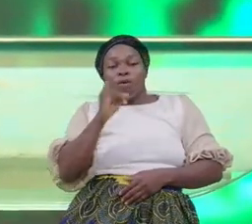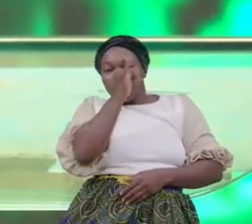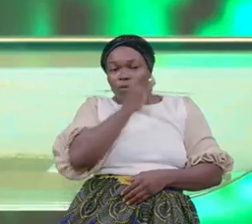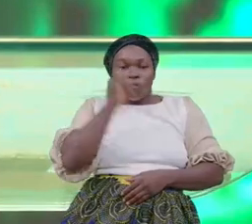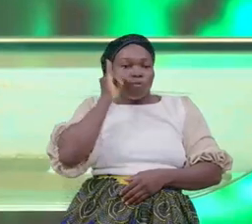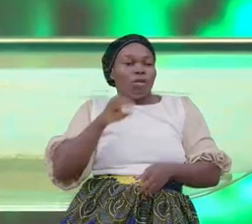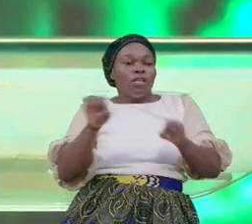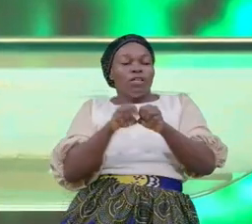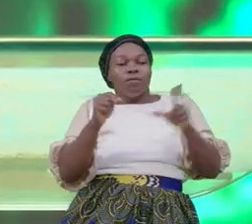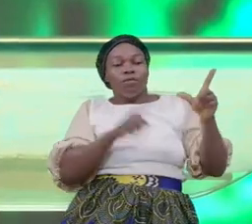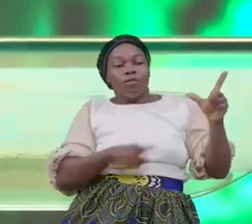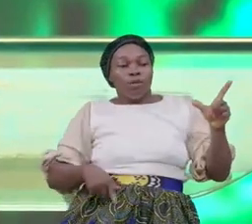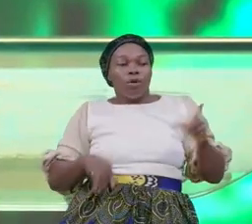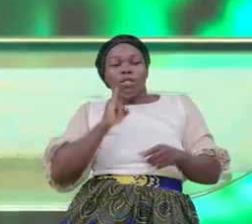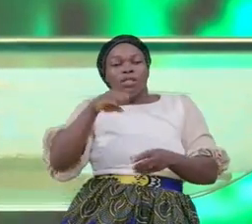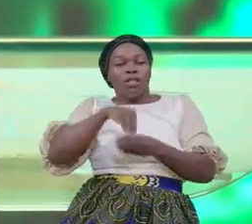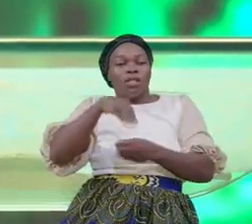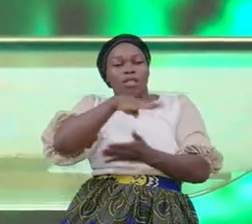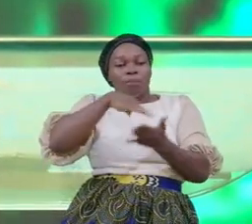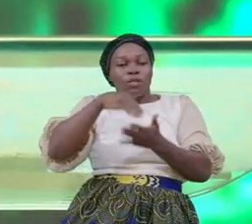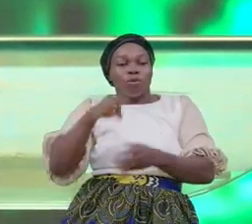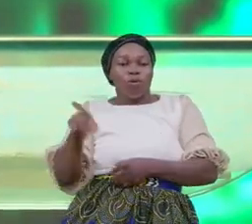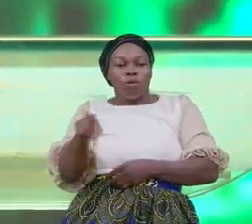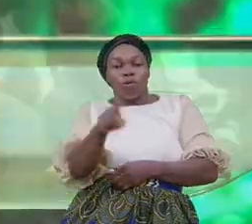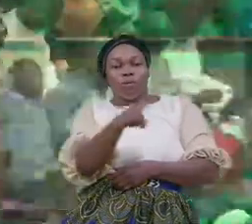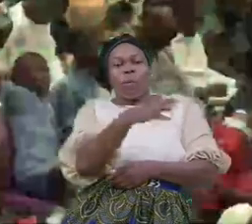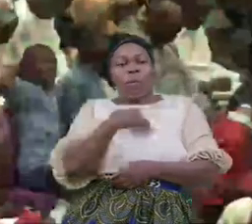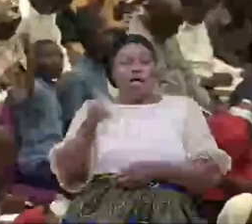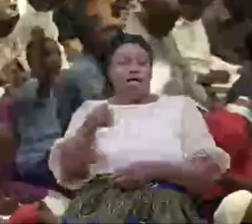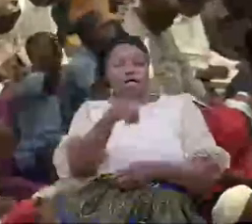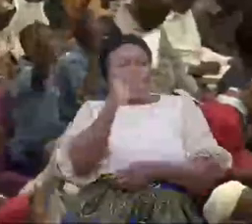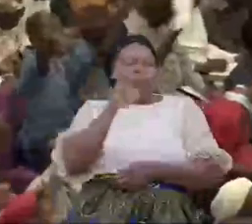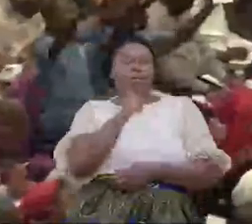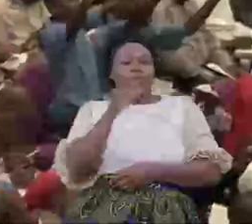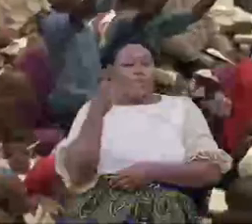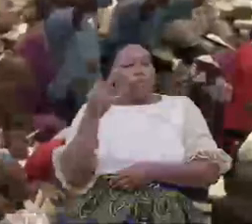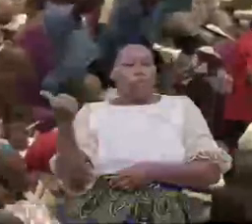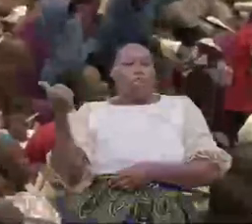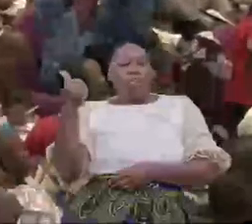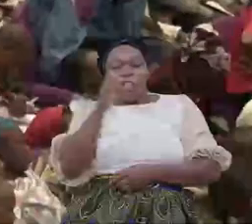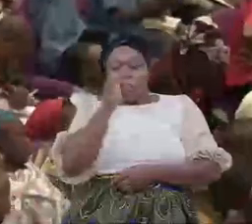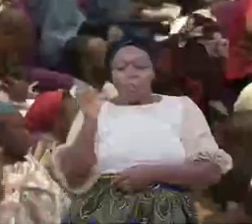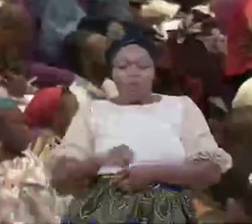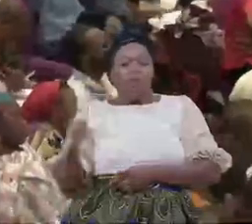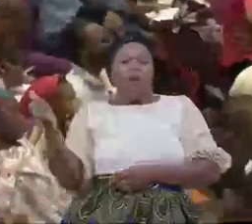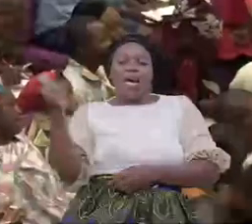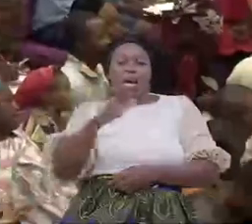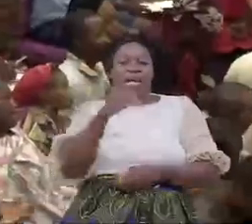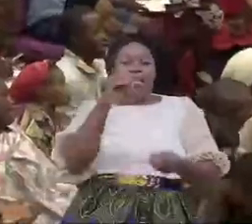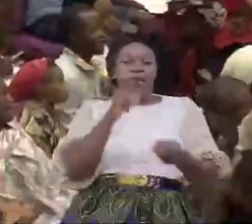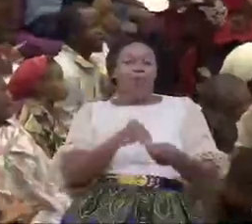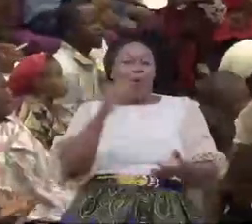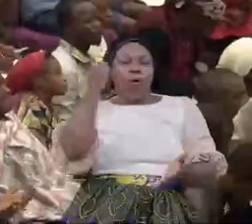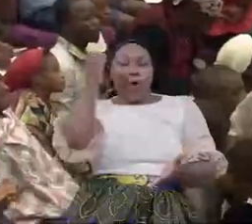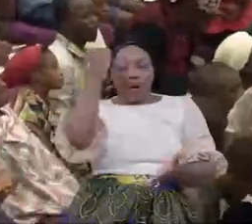Tu n'as plus de malheur à éprouver. Amen. Tu n'as plus